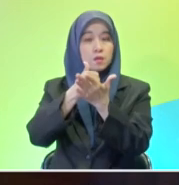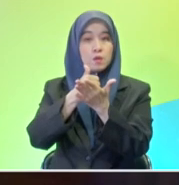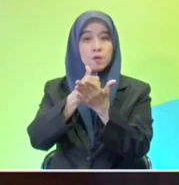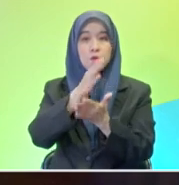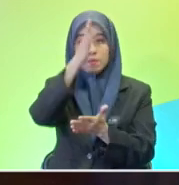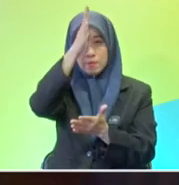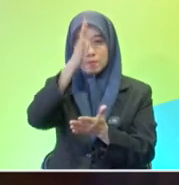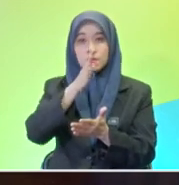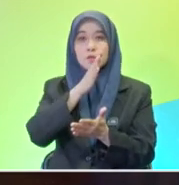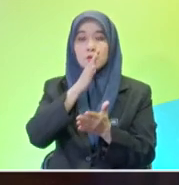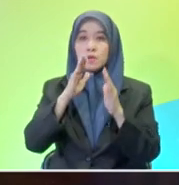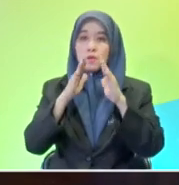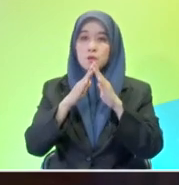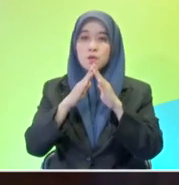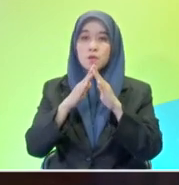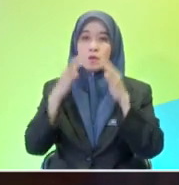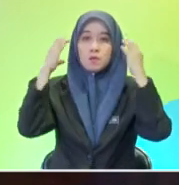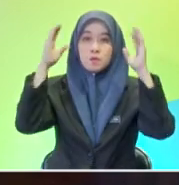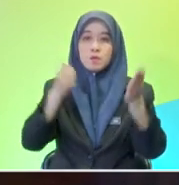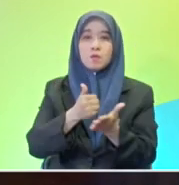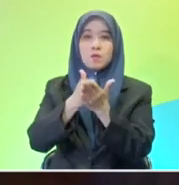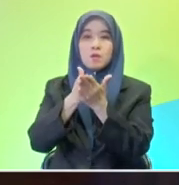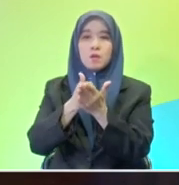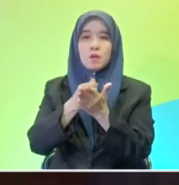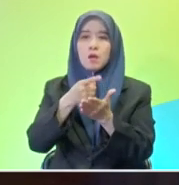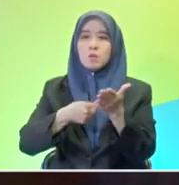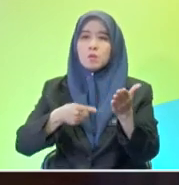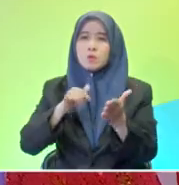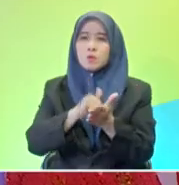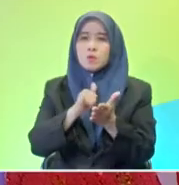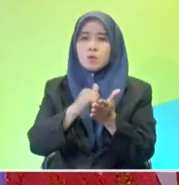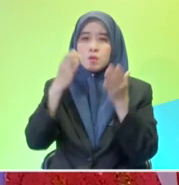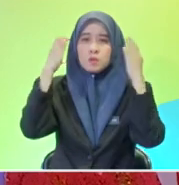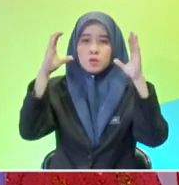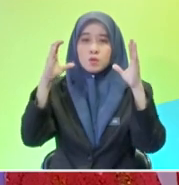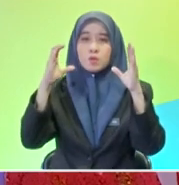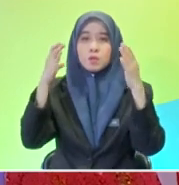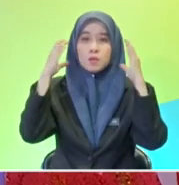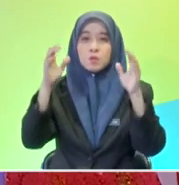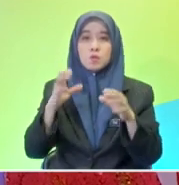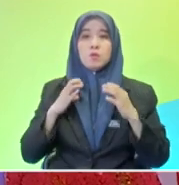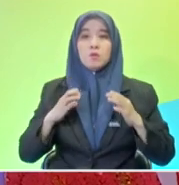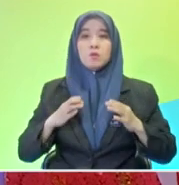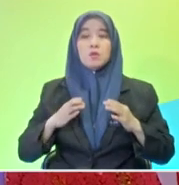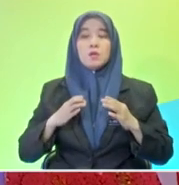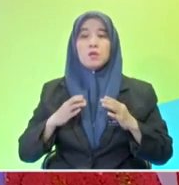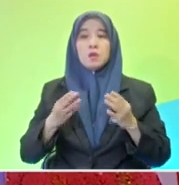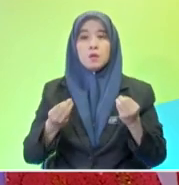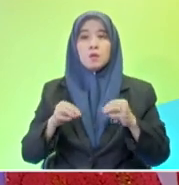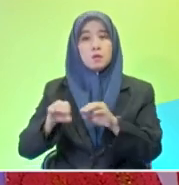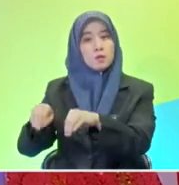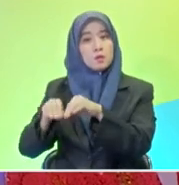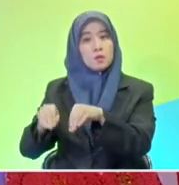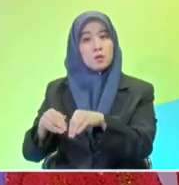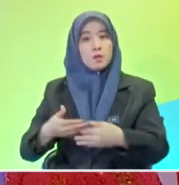rumah Cikgu nak bantu Mak Cikgu Kenapa apa tu cikgu cikgu ni cuti-cuti ni Cikgu nak tanah anak pokok ni